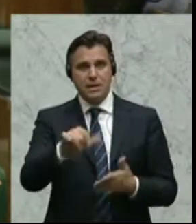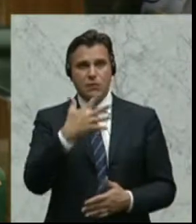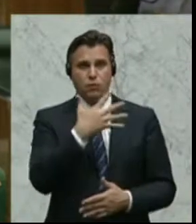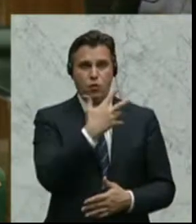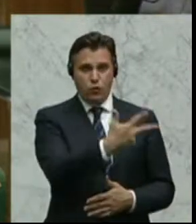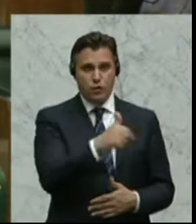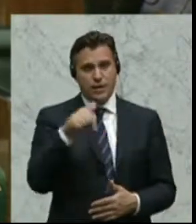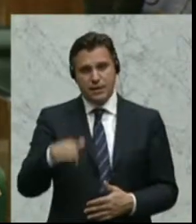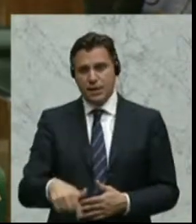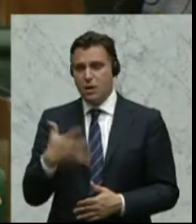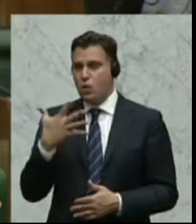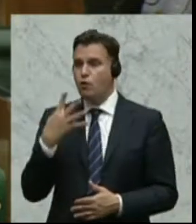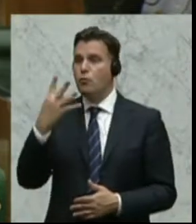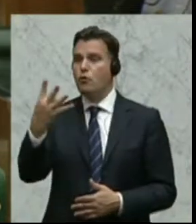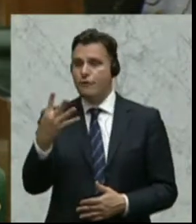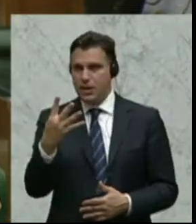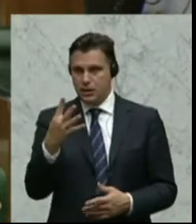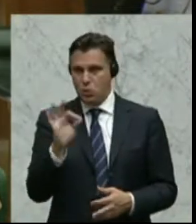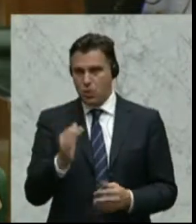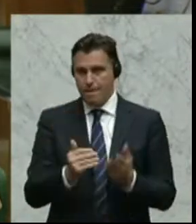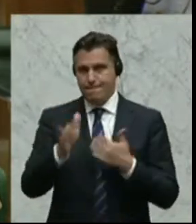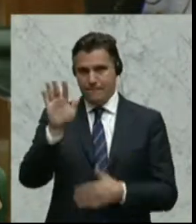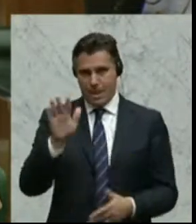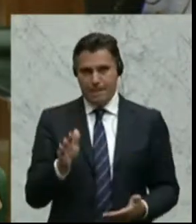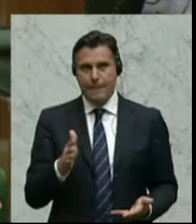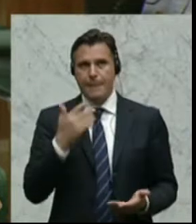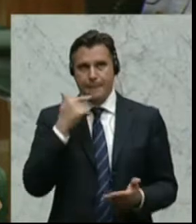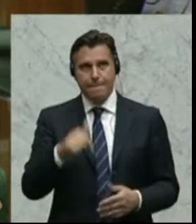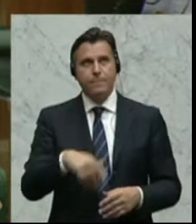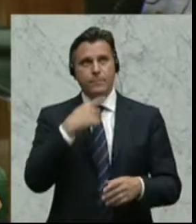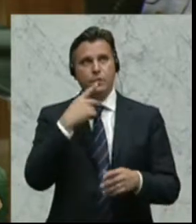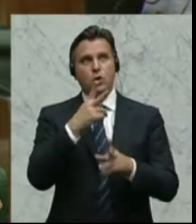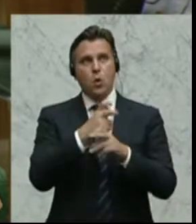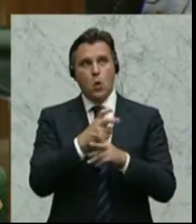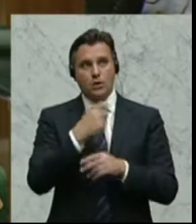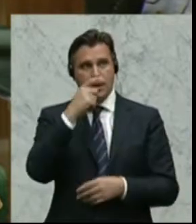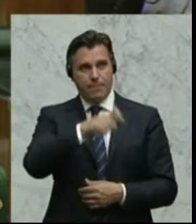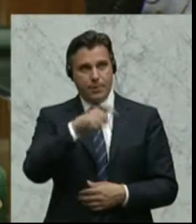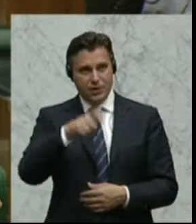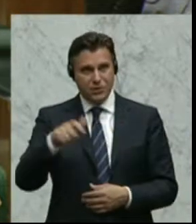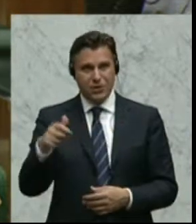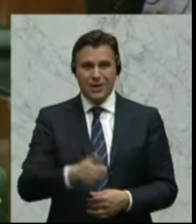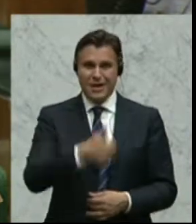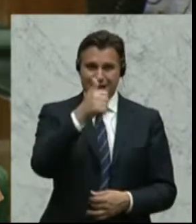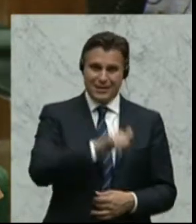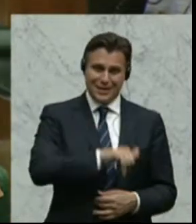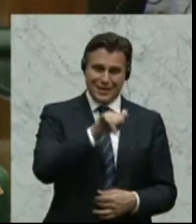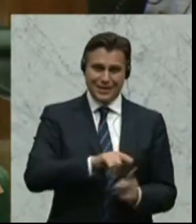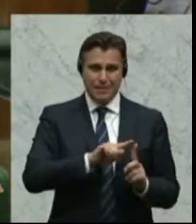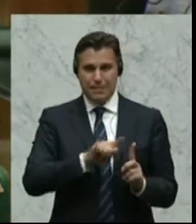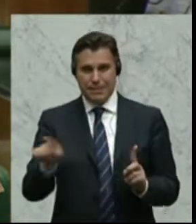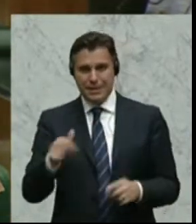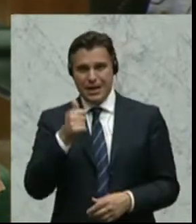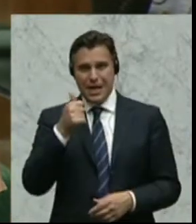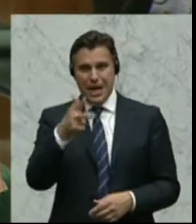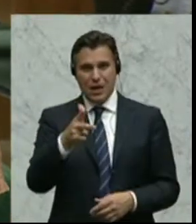45% oder höher. In anderen Worten, in Österreich arbeiten die Leute von 1. Jänner bis 31. Juli